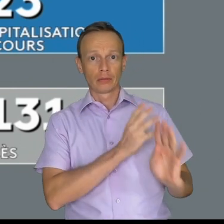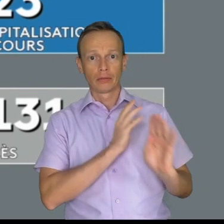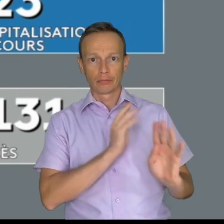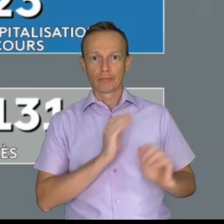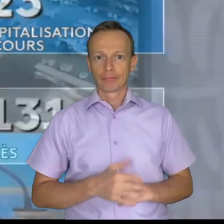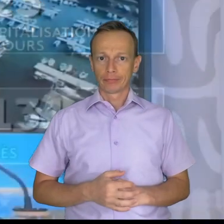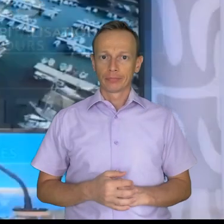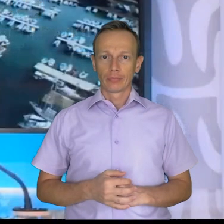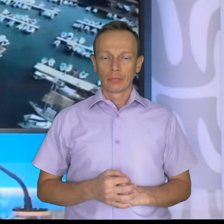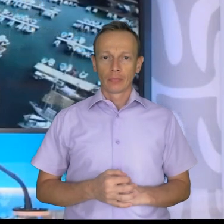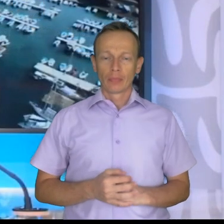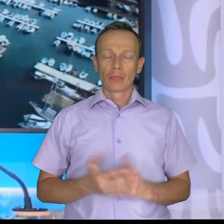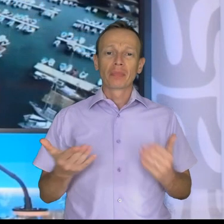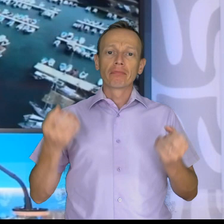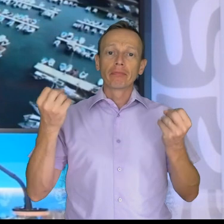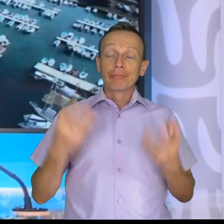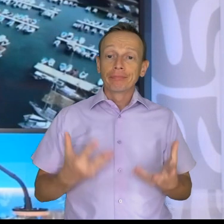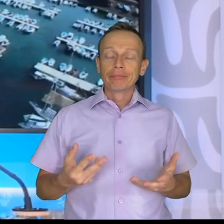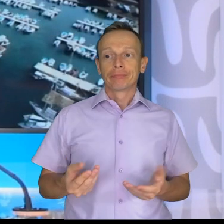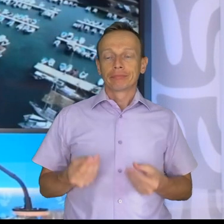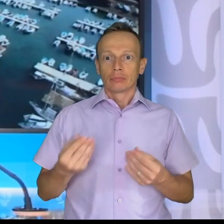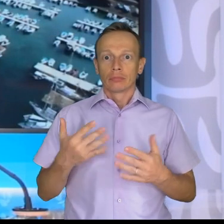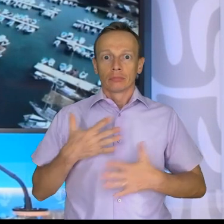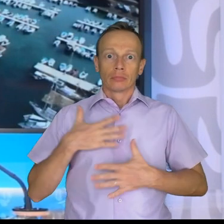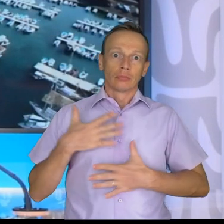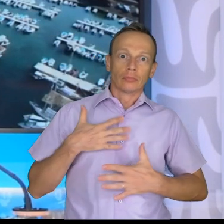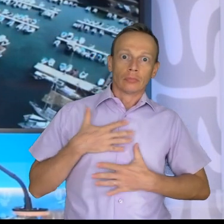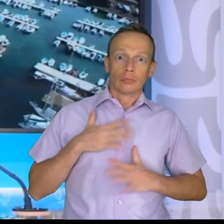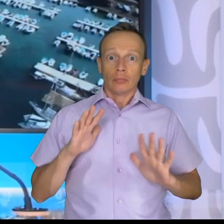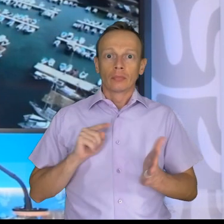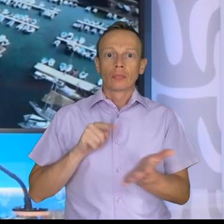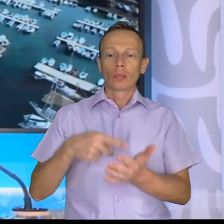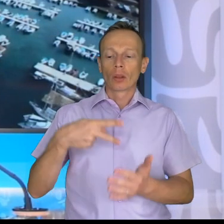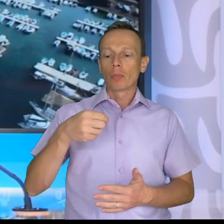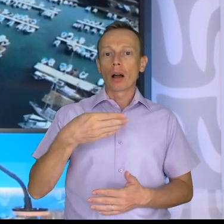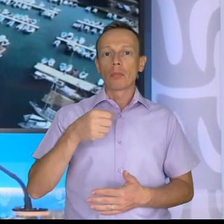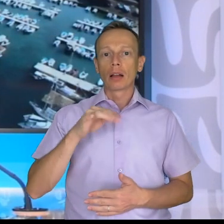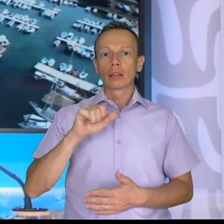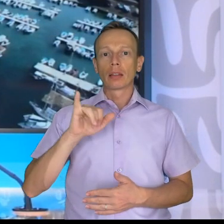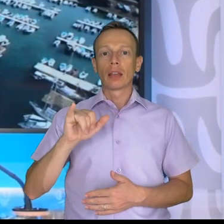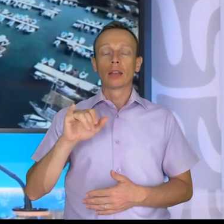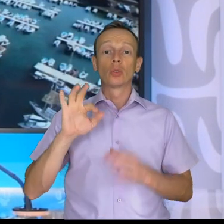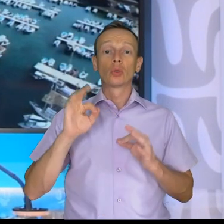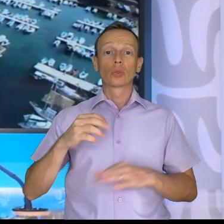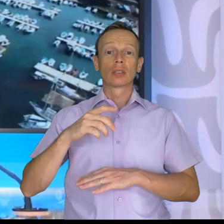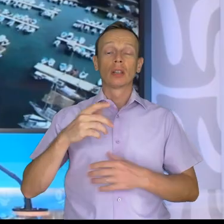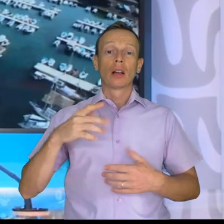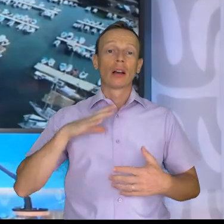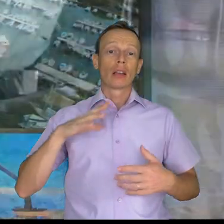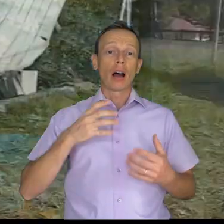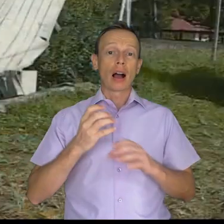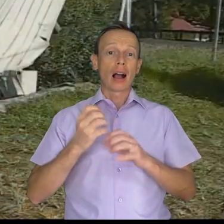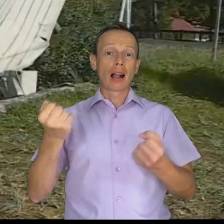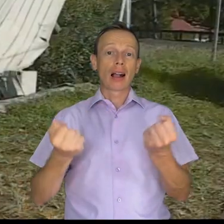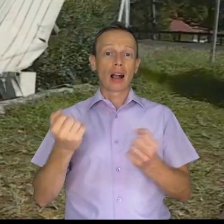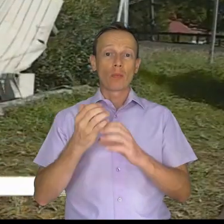une première dose. Ce fait divers à présent qui a causé plus de peur que de mal à Pamatay, un camion grue s'est renversé